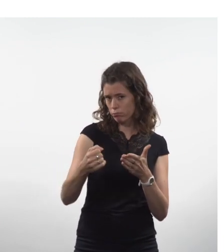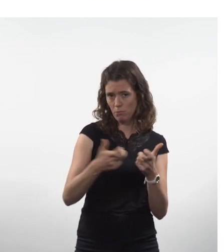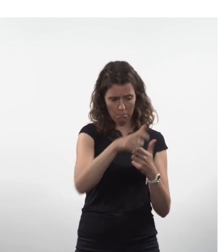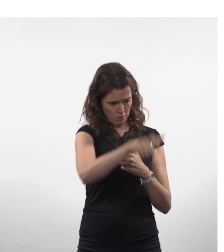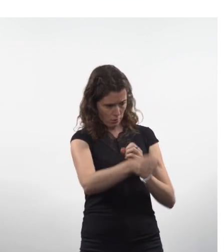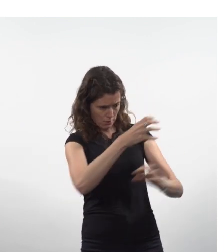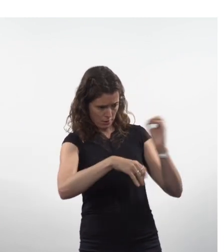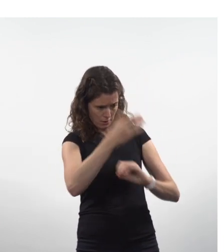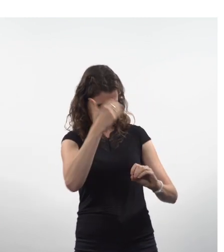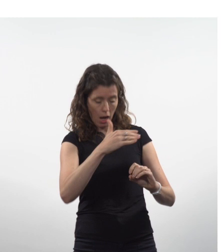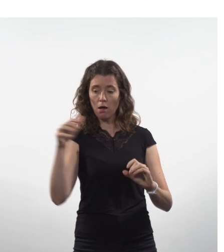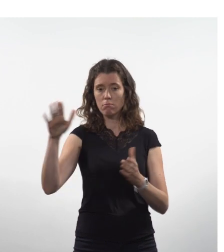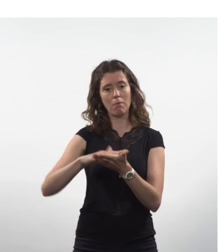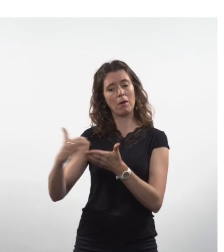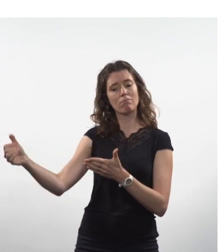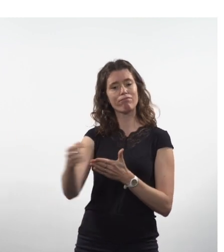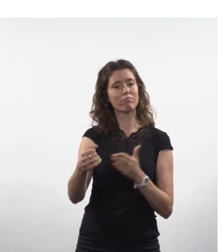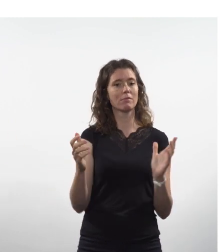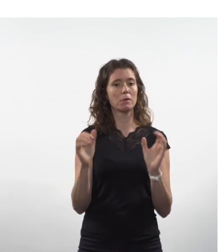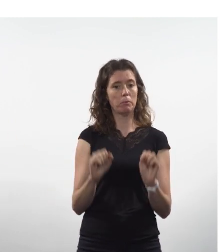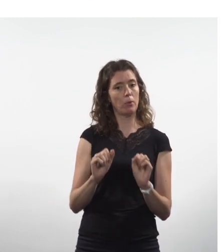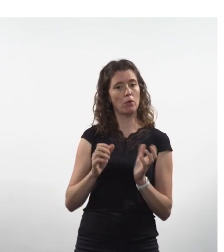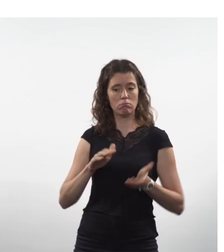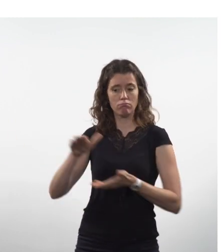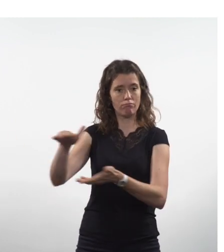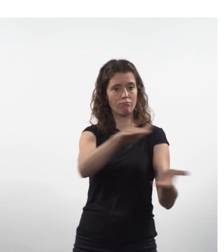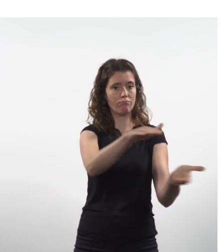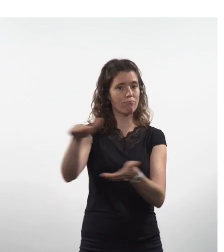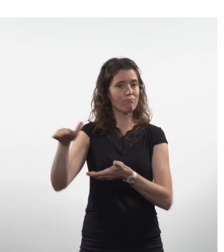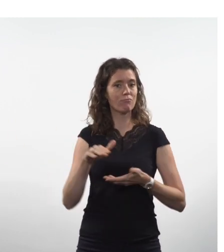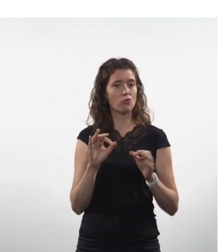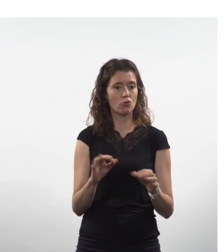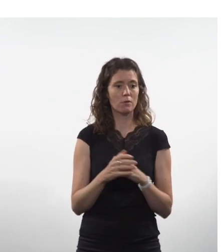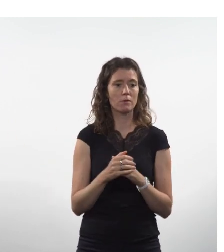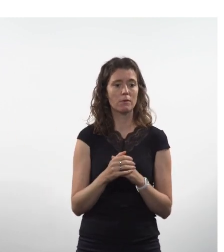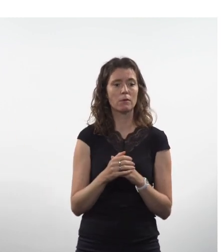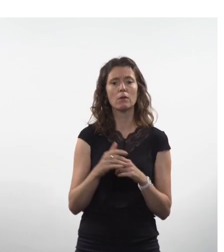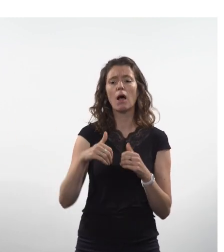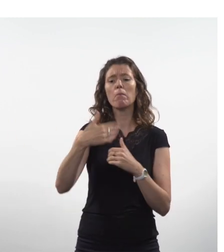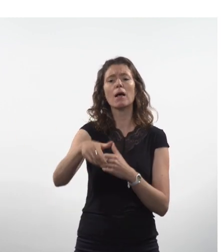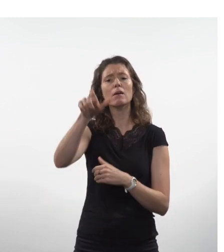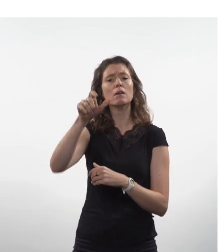sourd qui étudie la noticine. Donc là, Monsieur Benoît m'a expliqué tout à